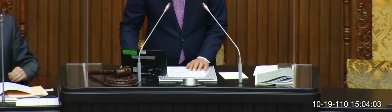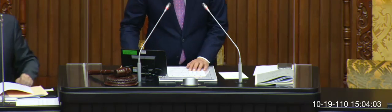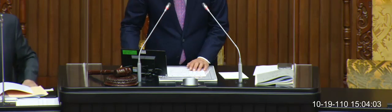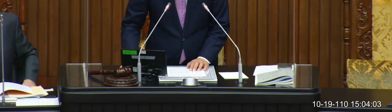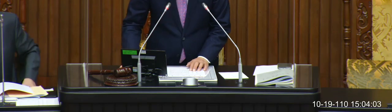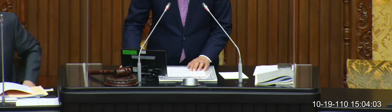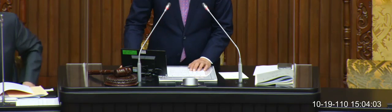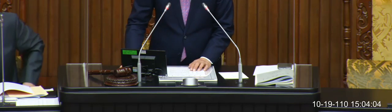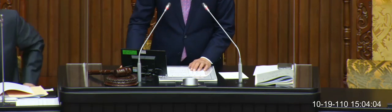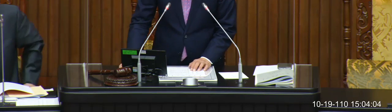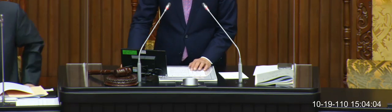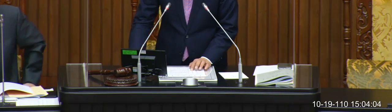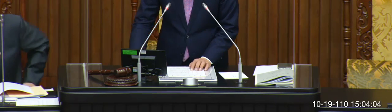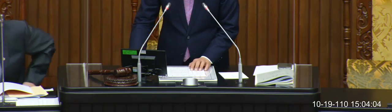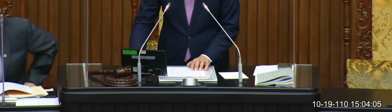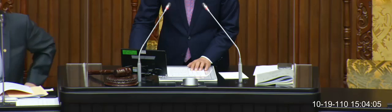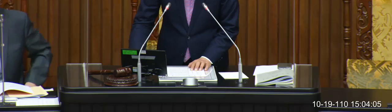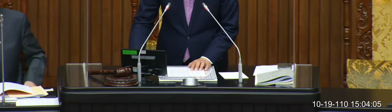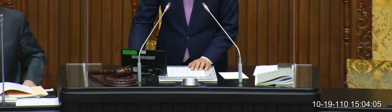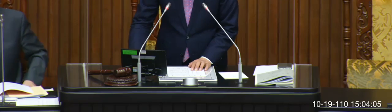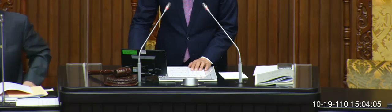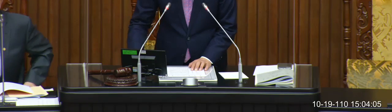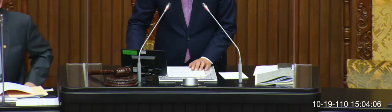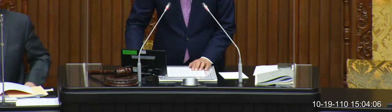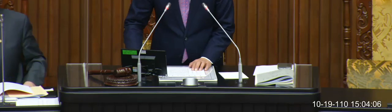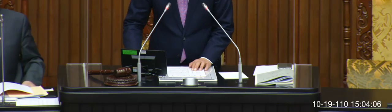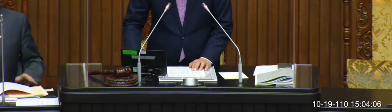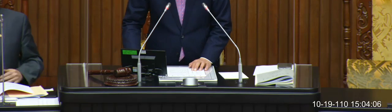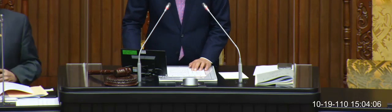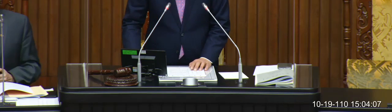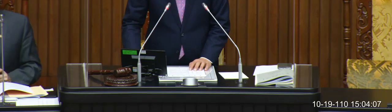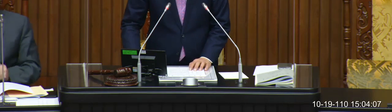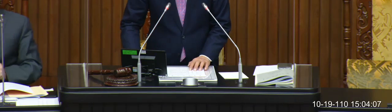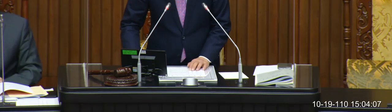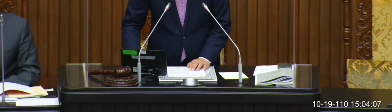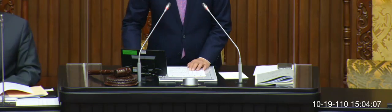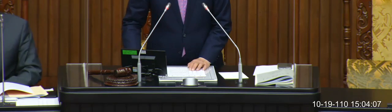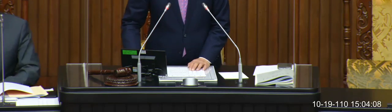请行政院书面答复并列入记录刊登公报。接着请。